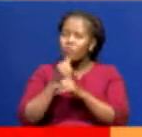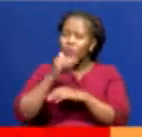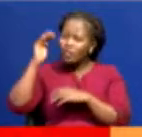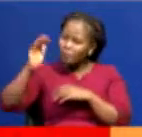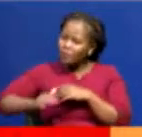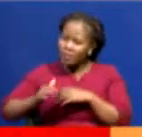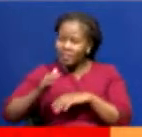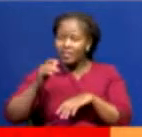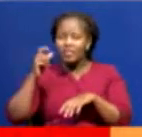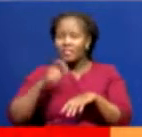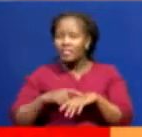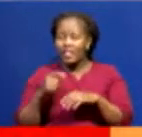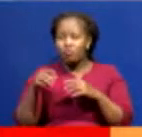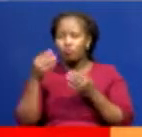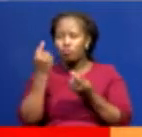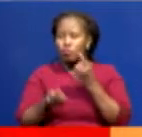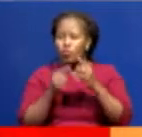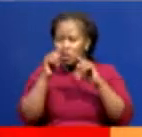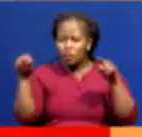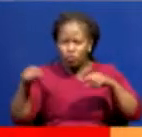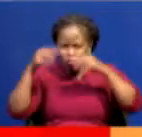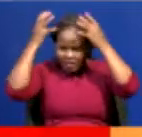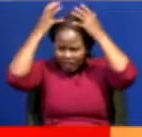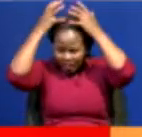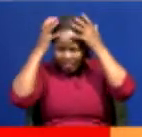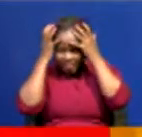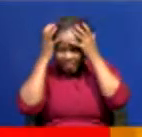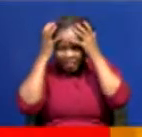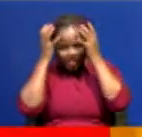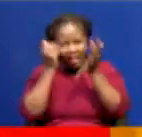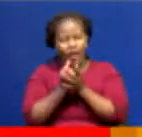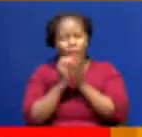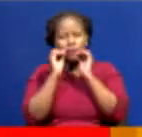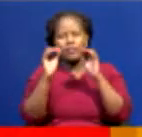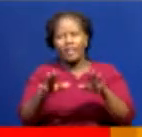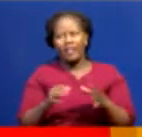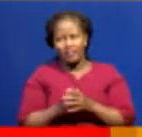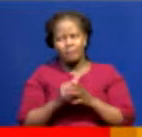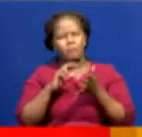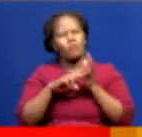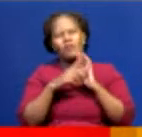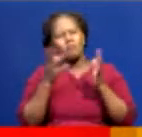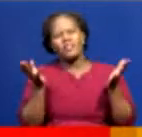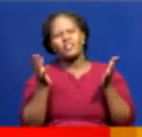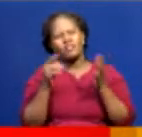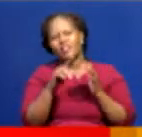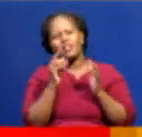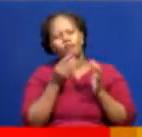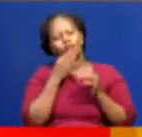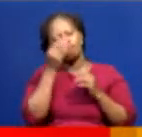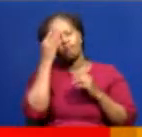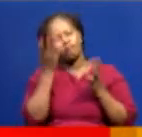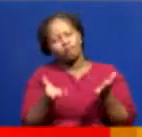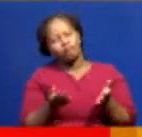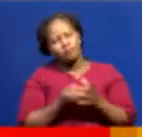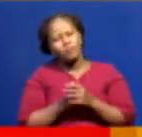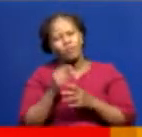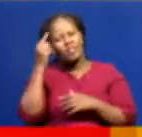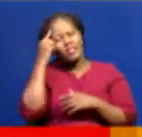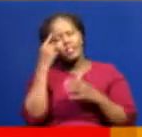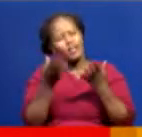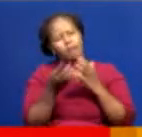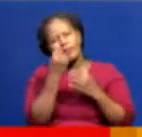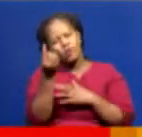kwa kichwa. Haiwezekani. Hivyo basi mwelekeo ambao unafuatwa haustahili. Haustahili kabisa. Kana kama ni njia ya